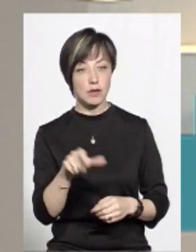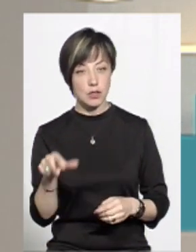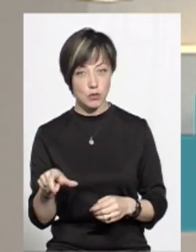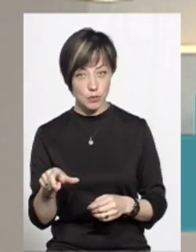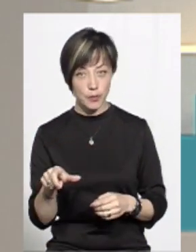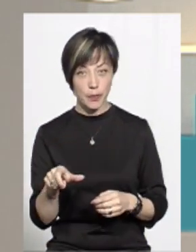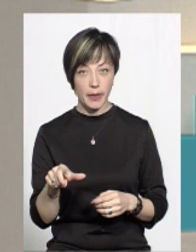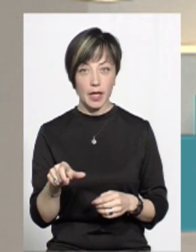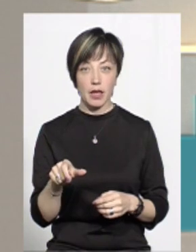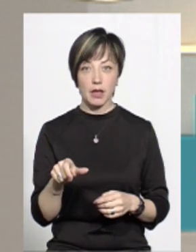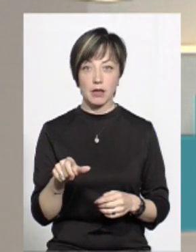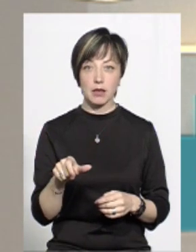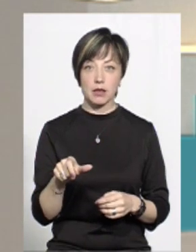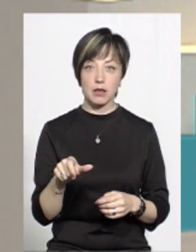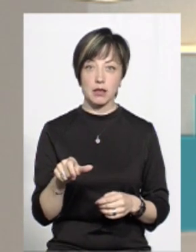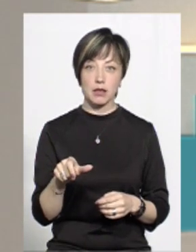фізичним особам.